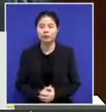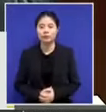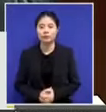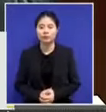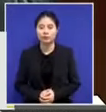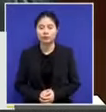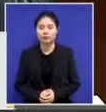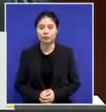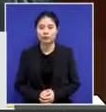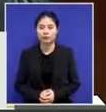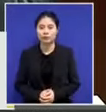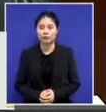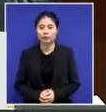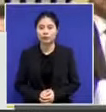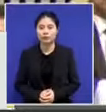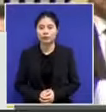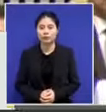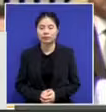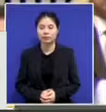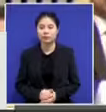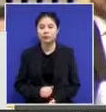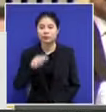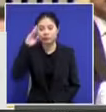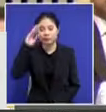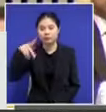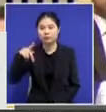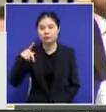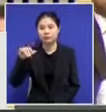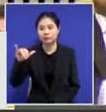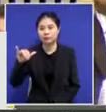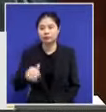รรณีสิริเวชพันธ ์พลเอกประยุทธ์จันทร์โอชาค่ะ